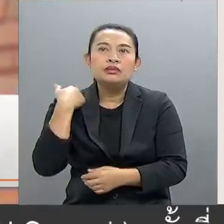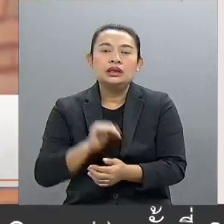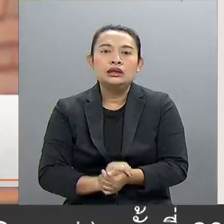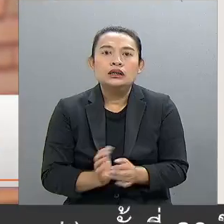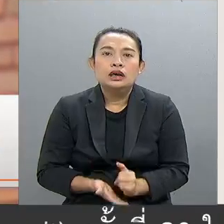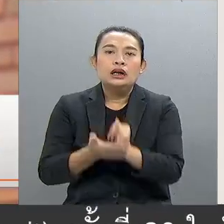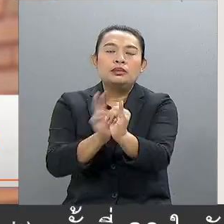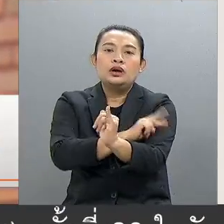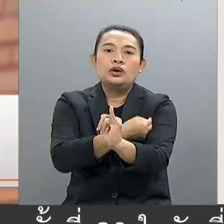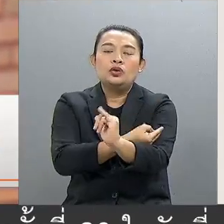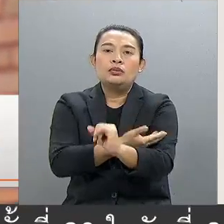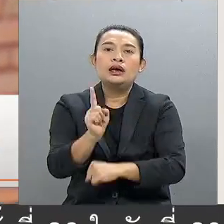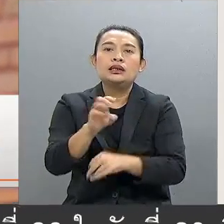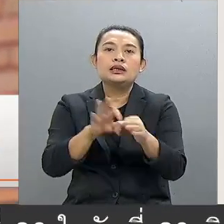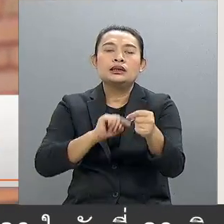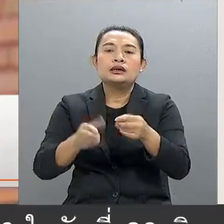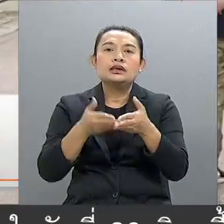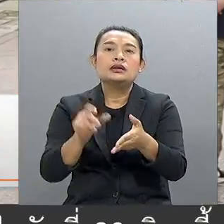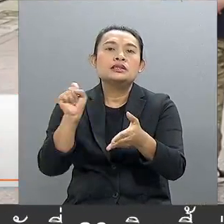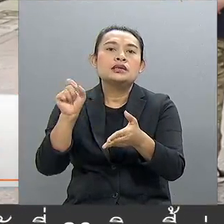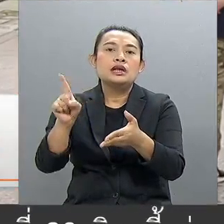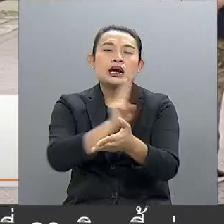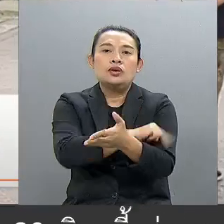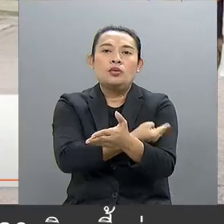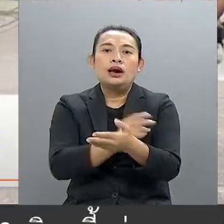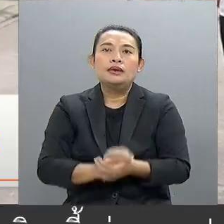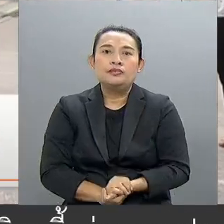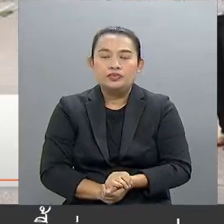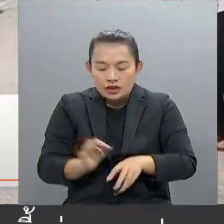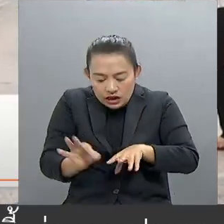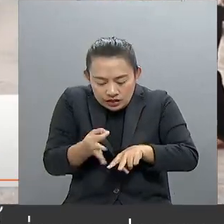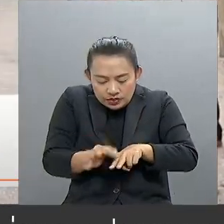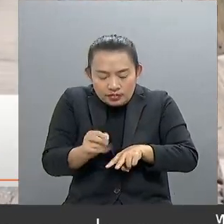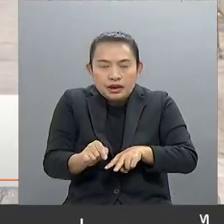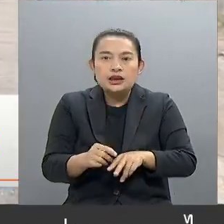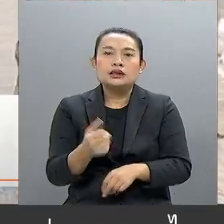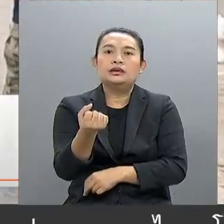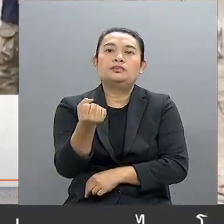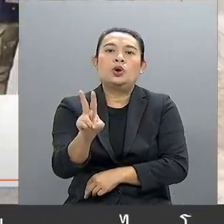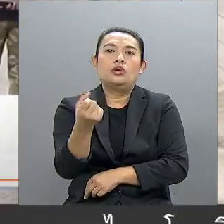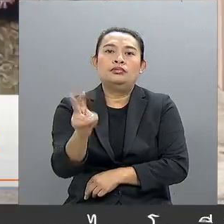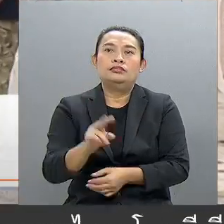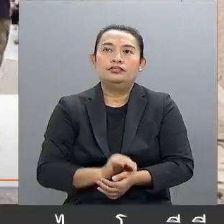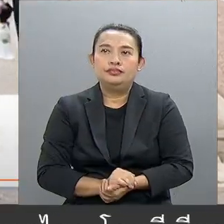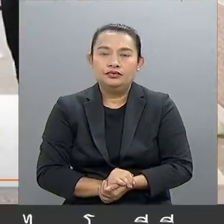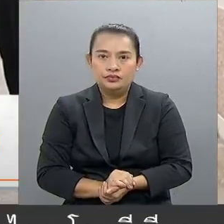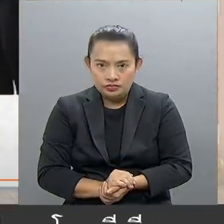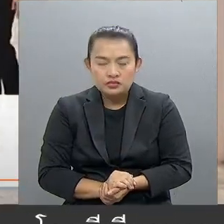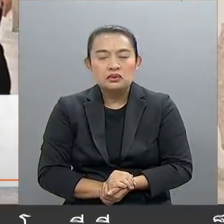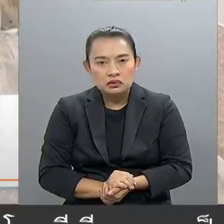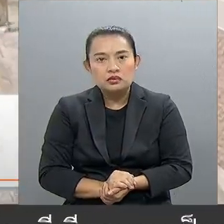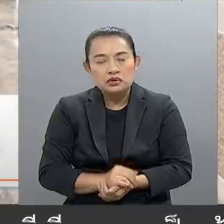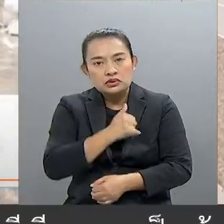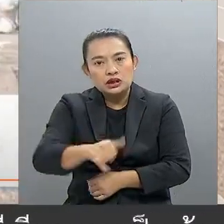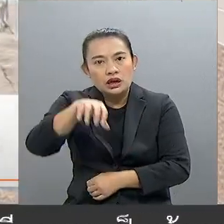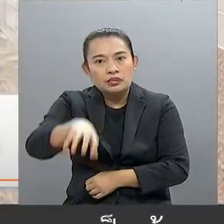ริราชค่ะที่สุดแล้วเย็บไป12เข็มนะคะโอ้หลังเกิดเหตุนี่เดินทางไปที่สำนักงานเขตภาษีเจ